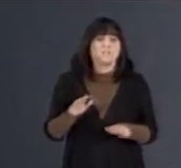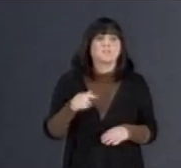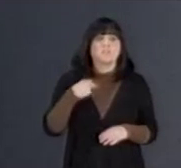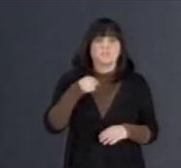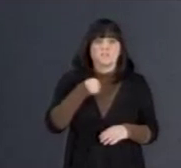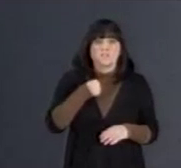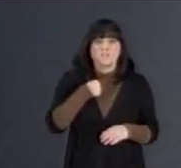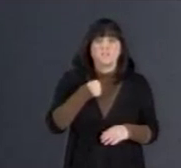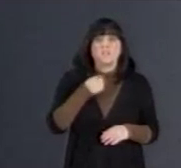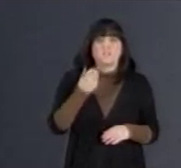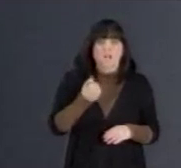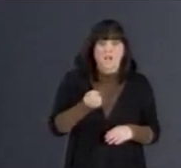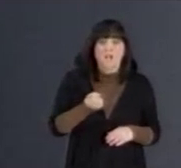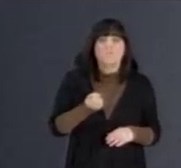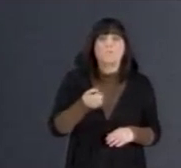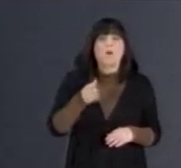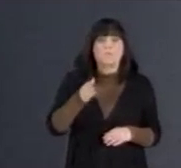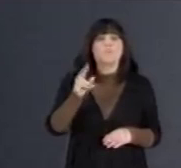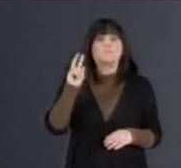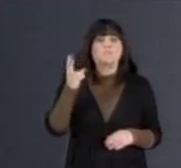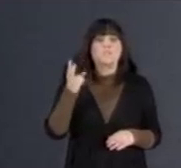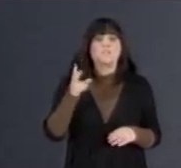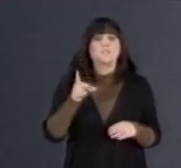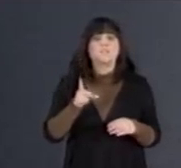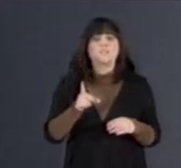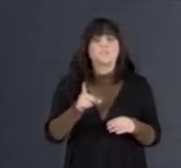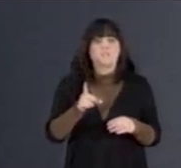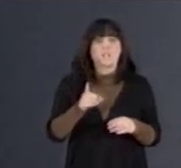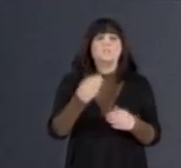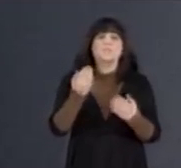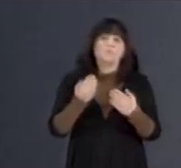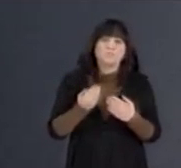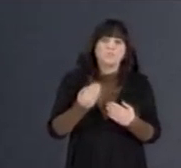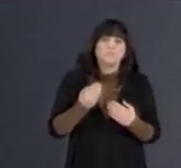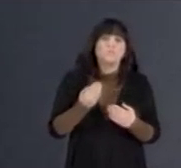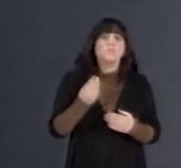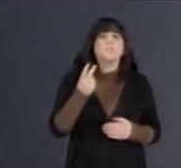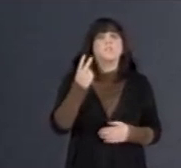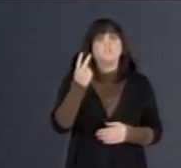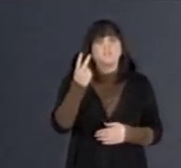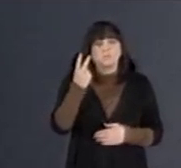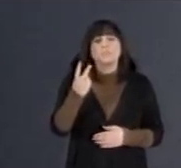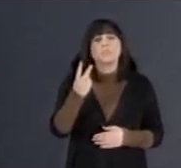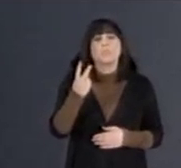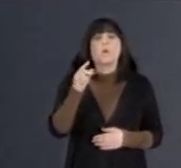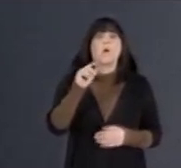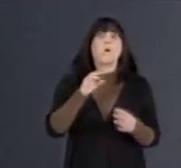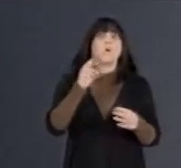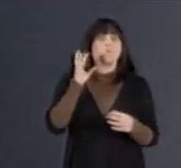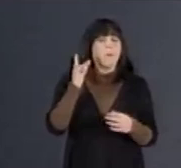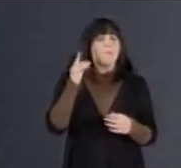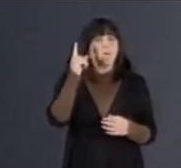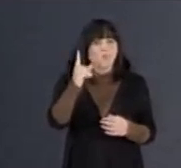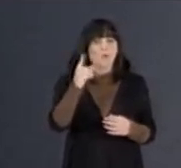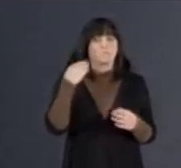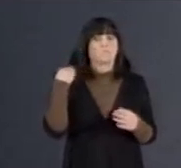distretta xemem l-leaders u l-lora dak li jkun jistajat l-one l-leaders. Tal-partiet tija, wut